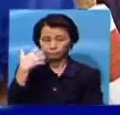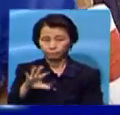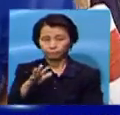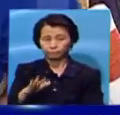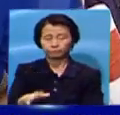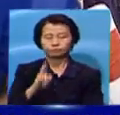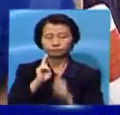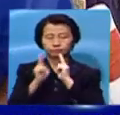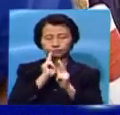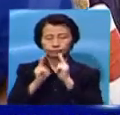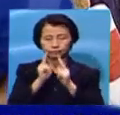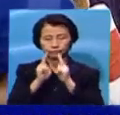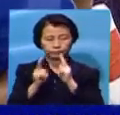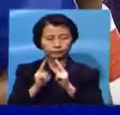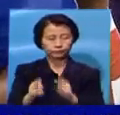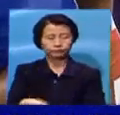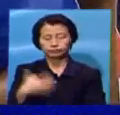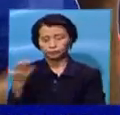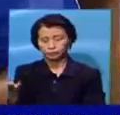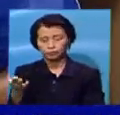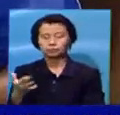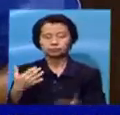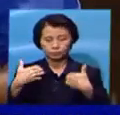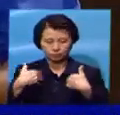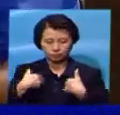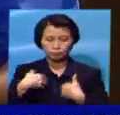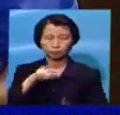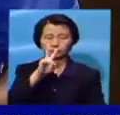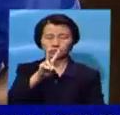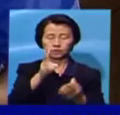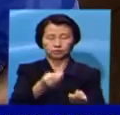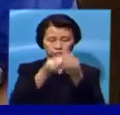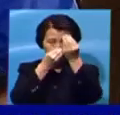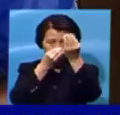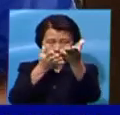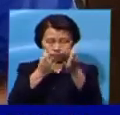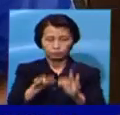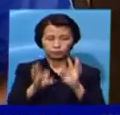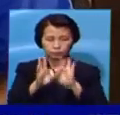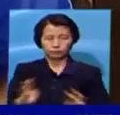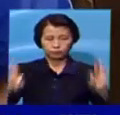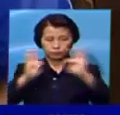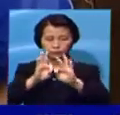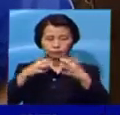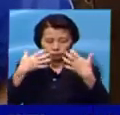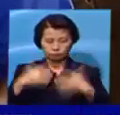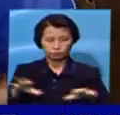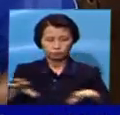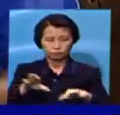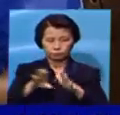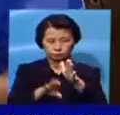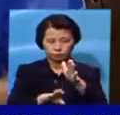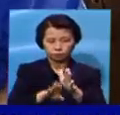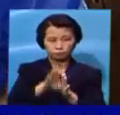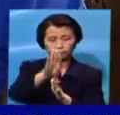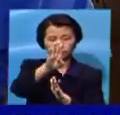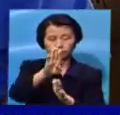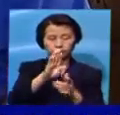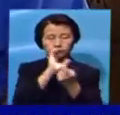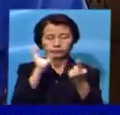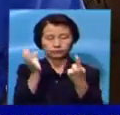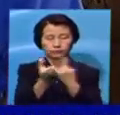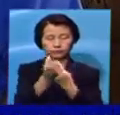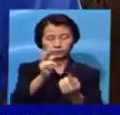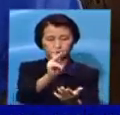menyampaikan ucapan dalam ucapan beliau terdapat dua Pengumuman penting yang telah pun beliau buat demi pembangunan kebajikan